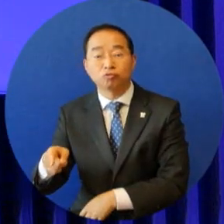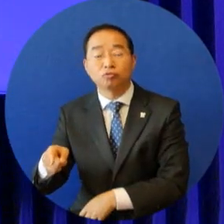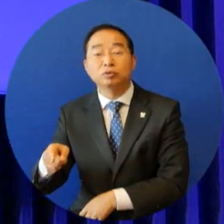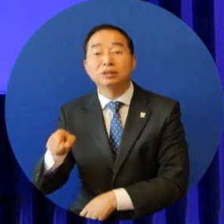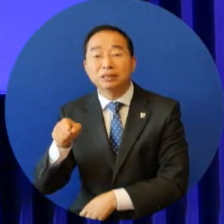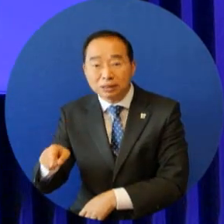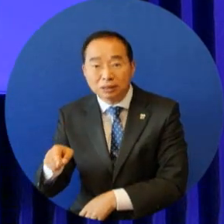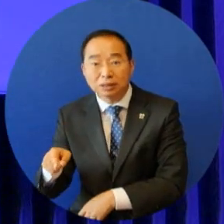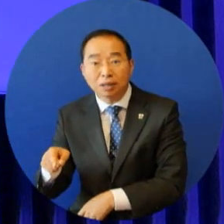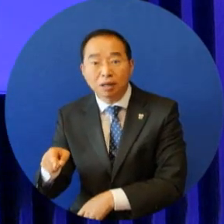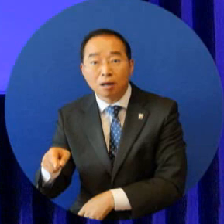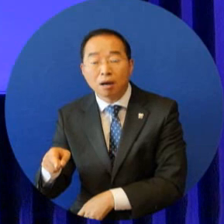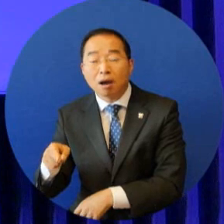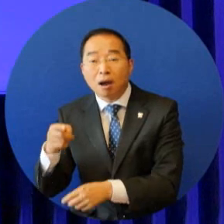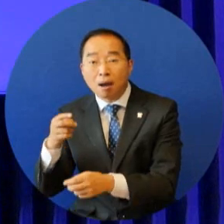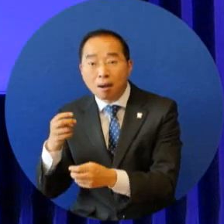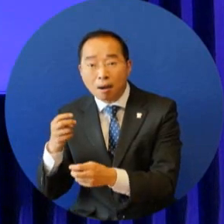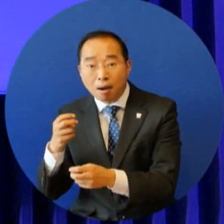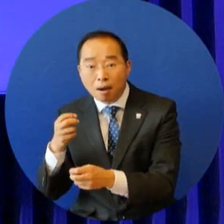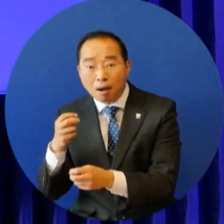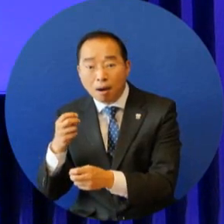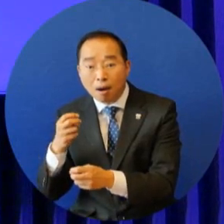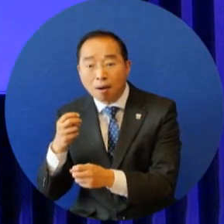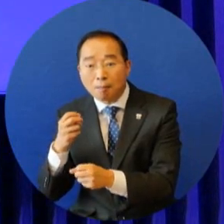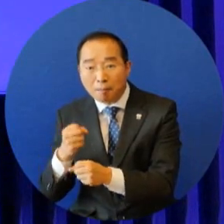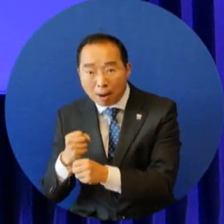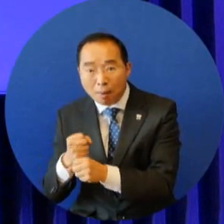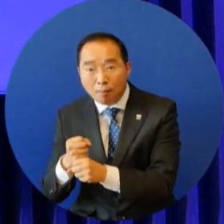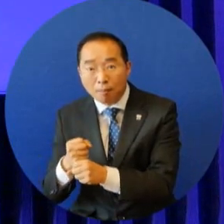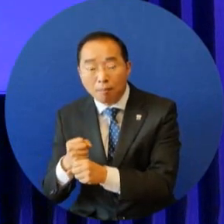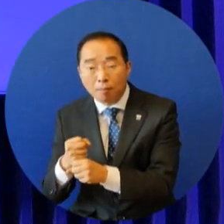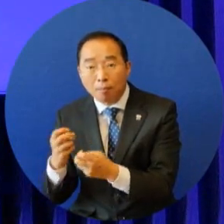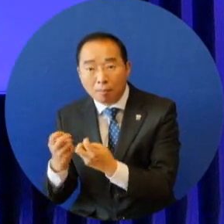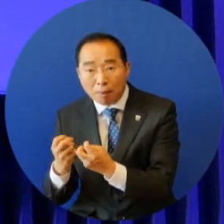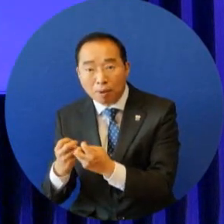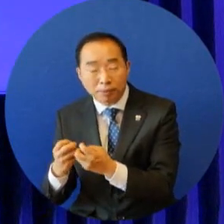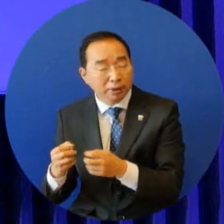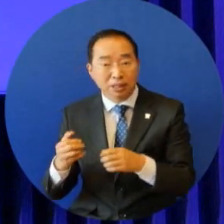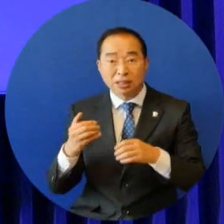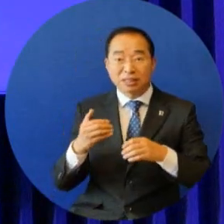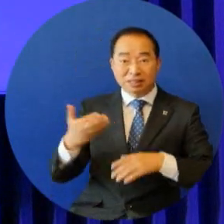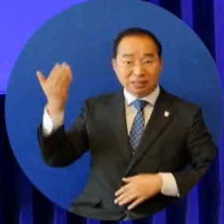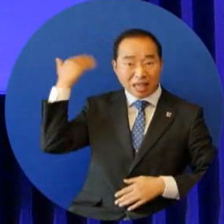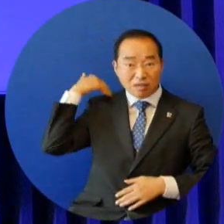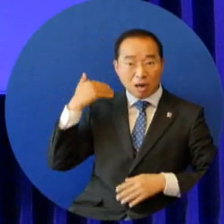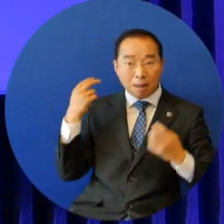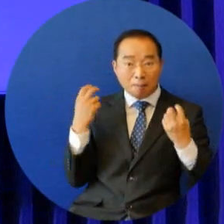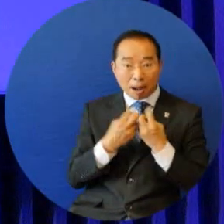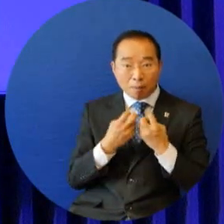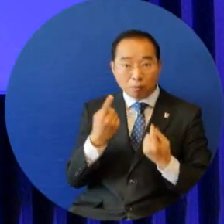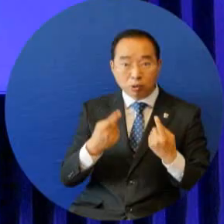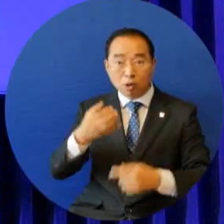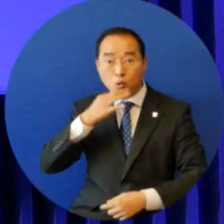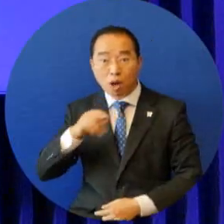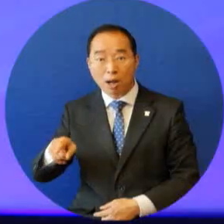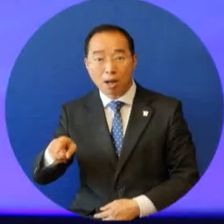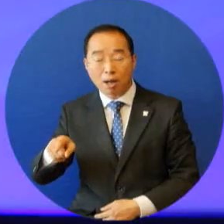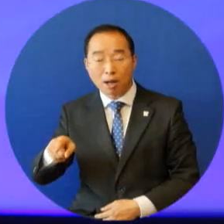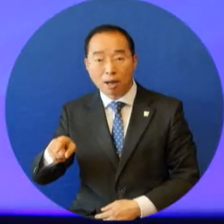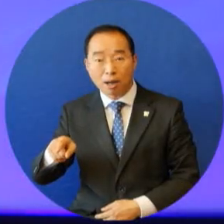하고 있고, 그 송금 시스템이 오히려 스위프트나 이런 것보다도 훨씬 효율적이고